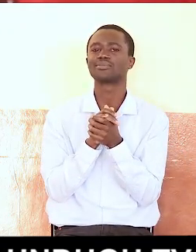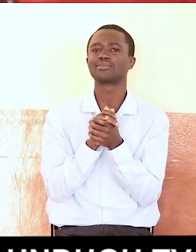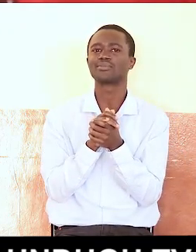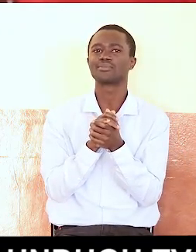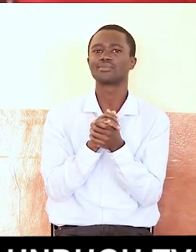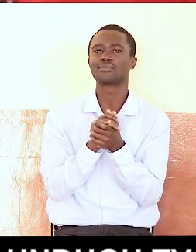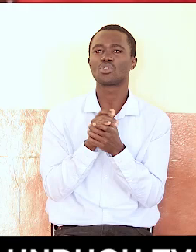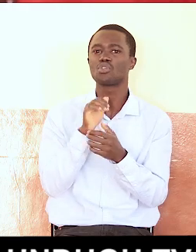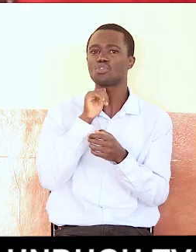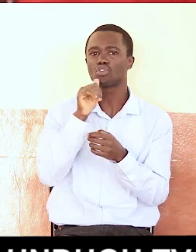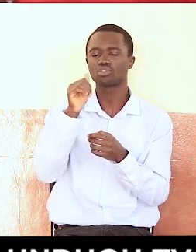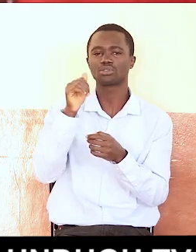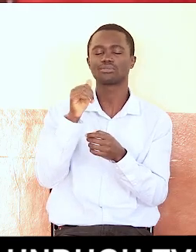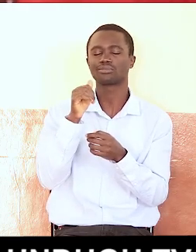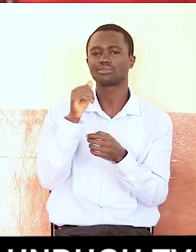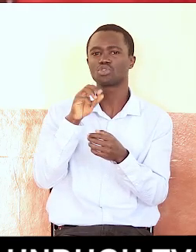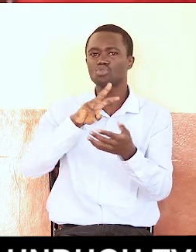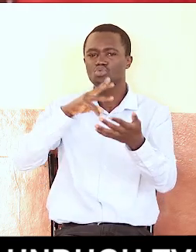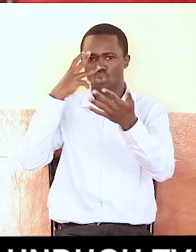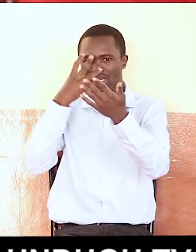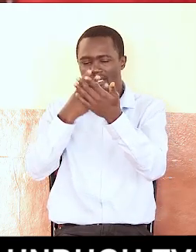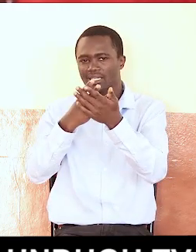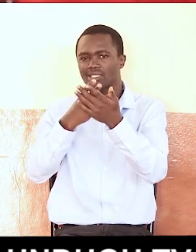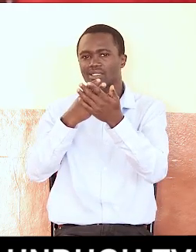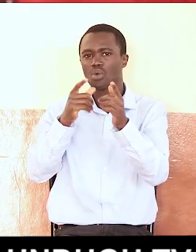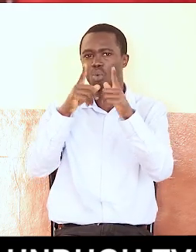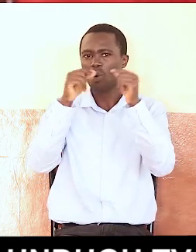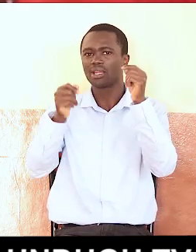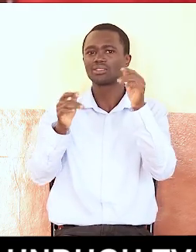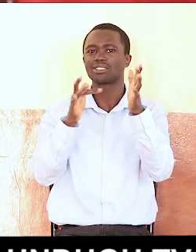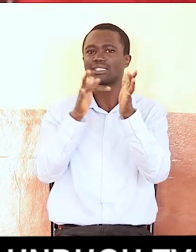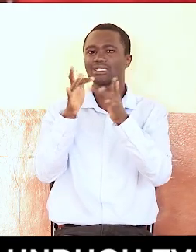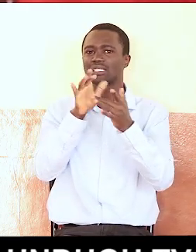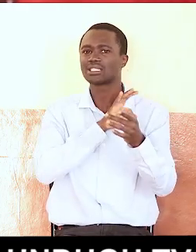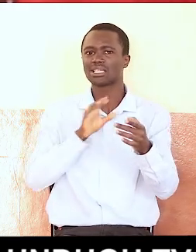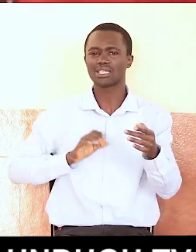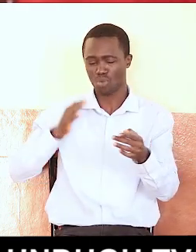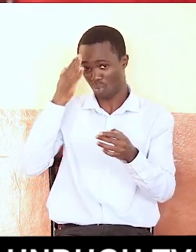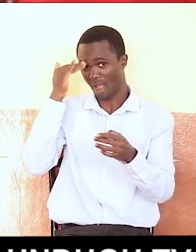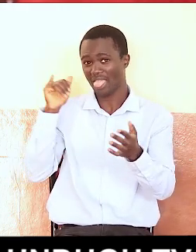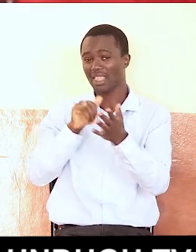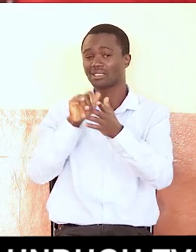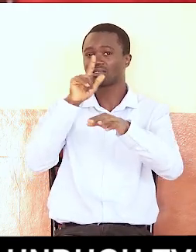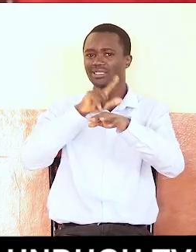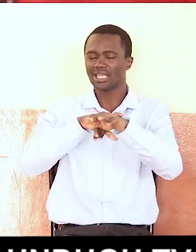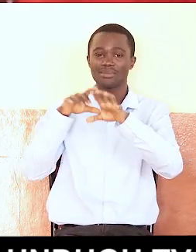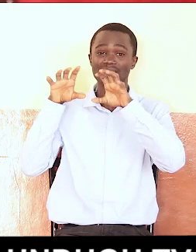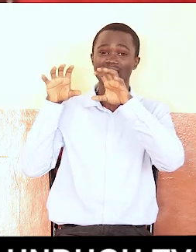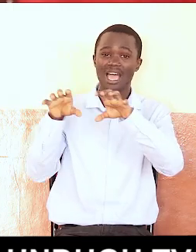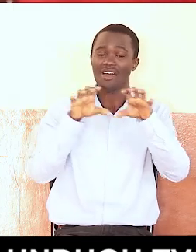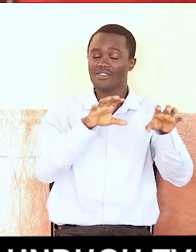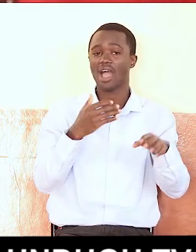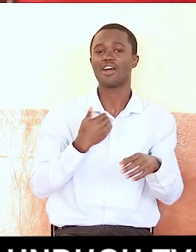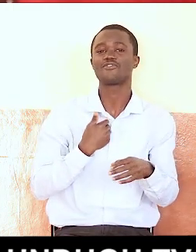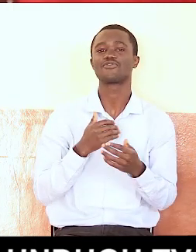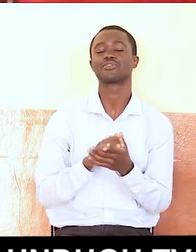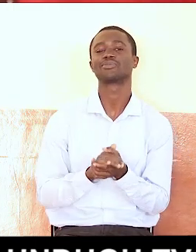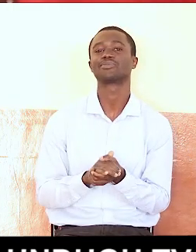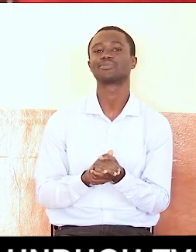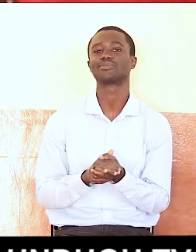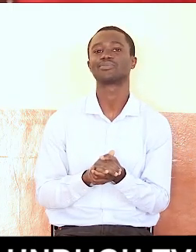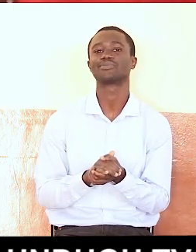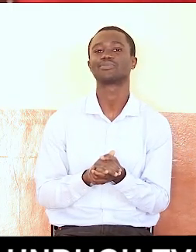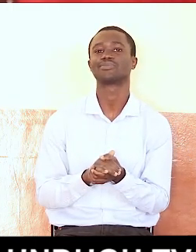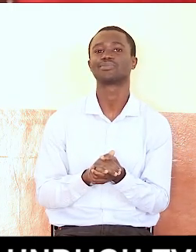wasiweze kutambua na kutoa ushuhuda wa Yesu wakati huo, kwa sababu ulikuwa wakati wa kuteswa. Na